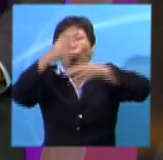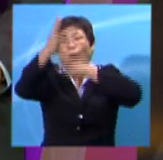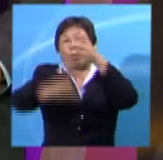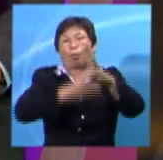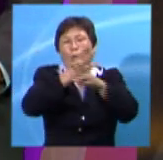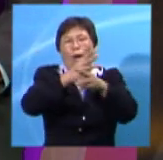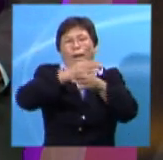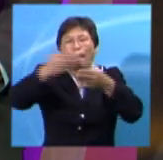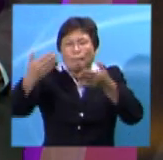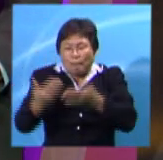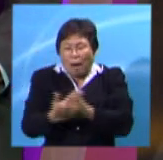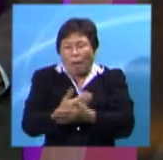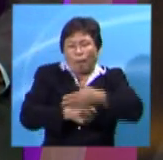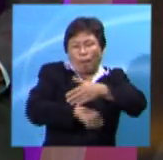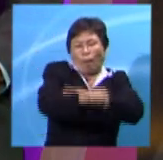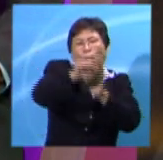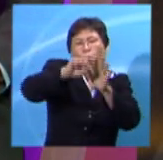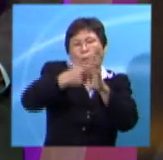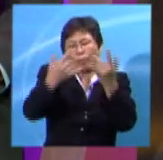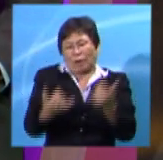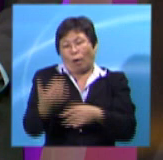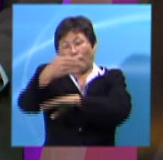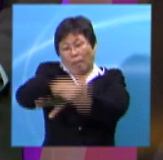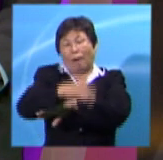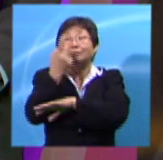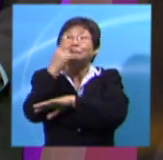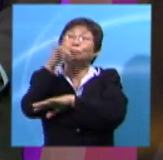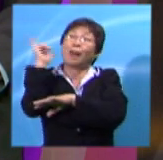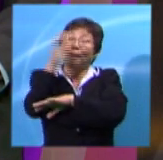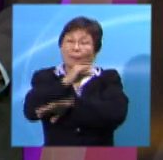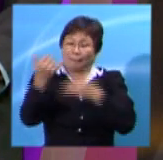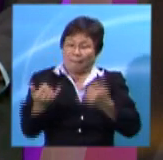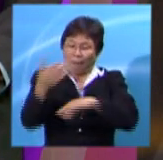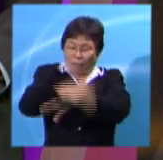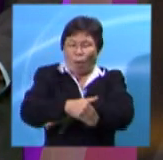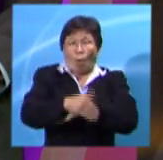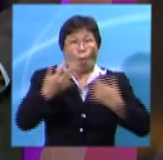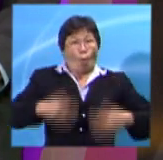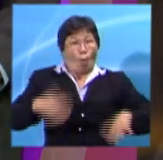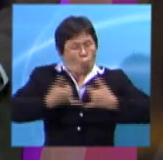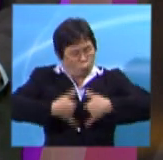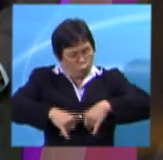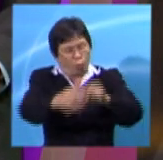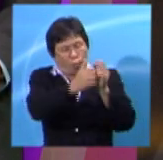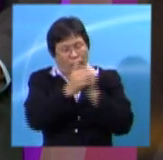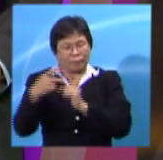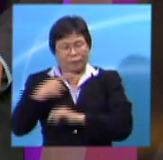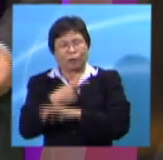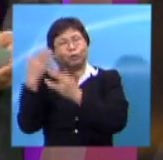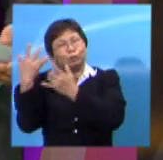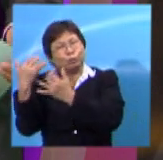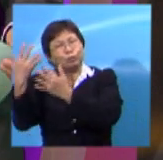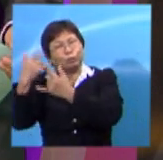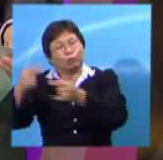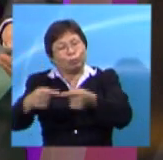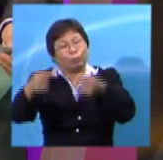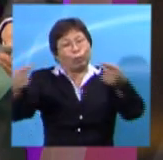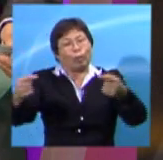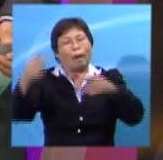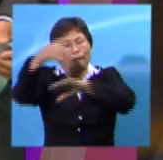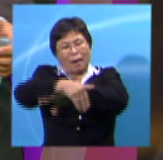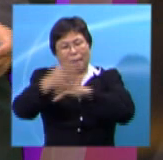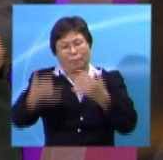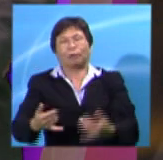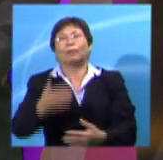saja membuat sepak mula malam tadi dan malam ini kehangatan itu diteruskan sama-sama kita nantikan keputusan malam